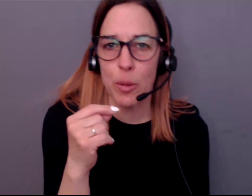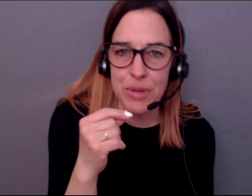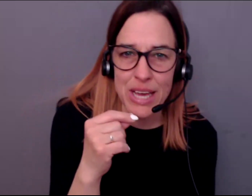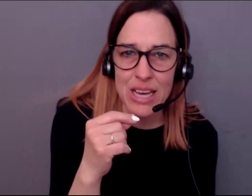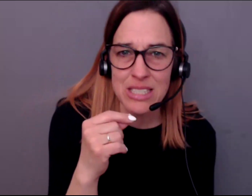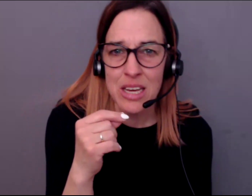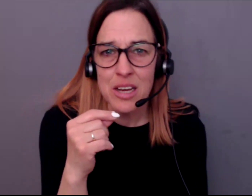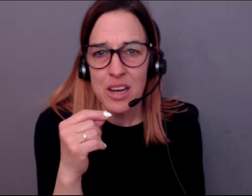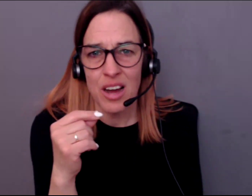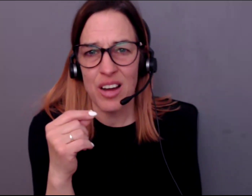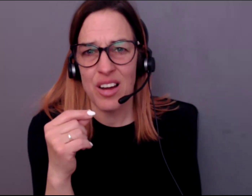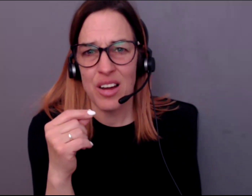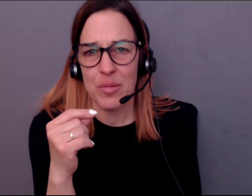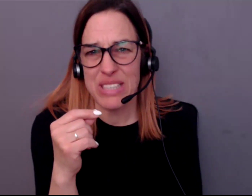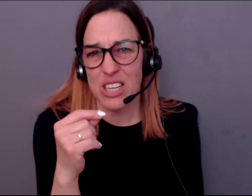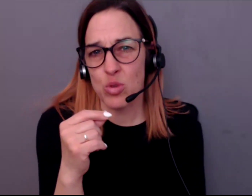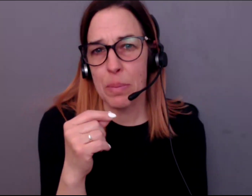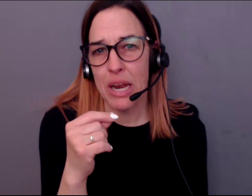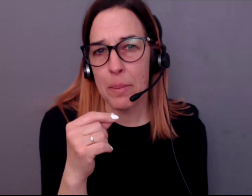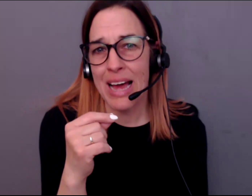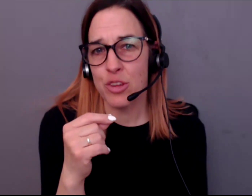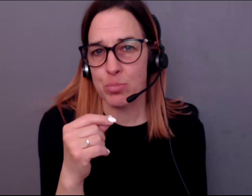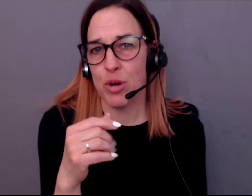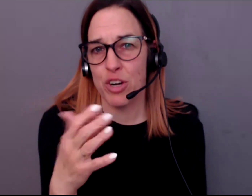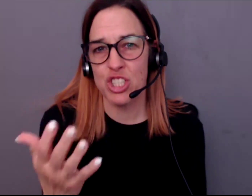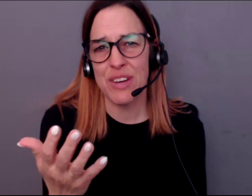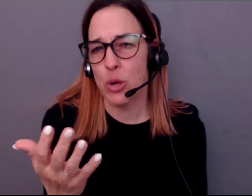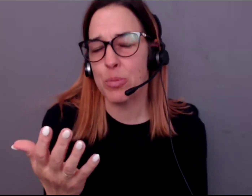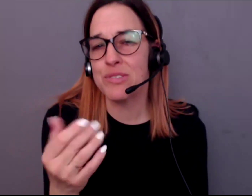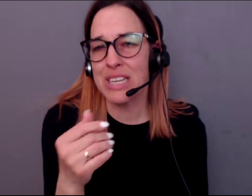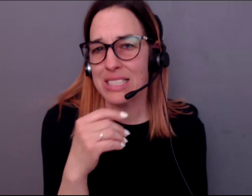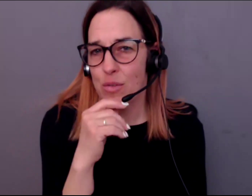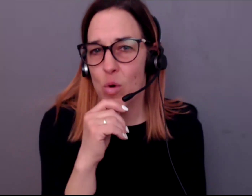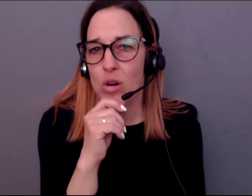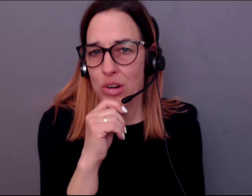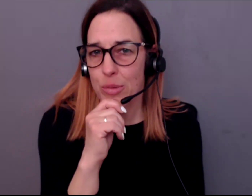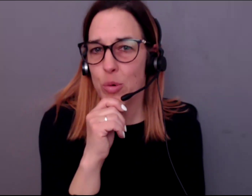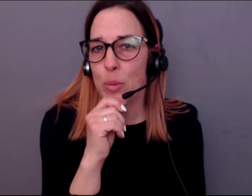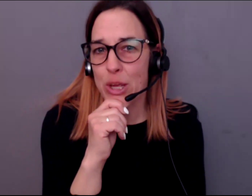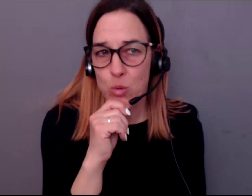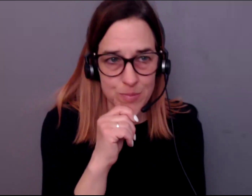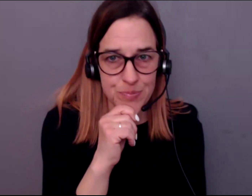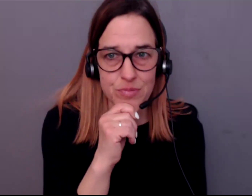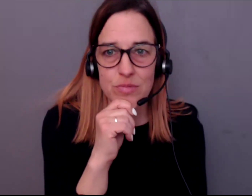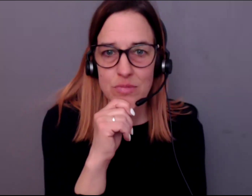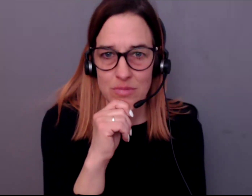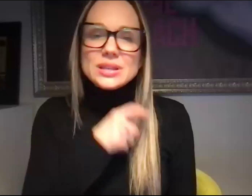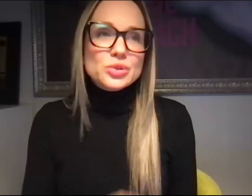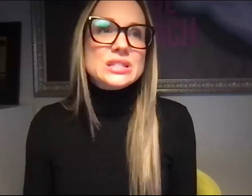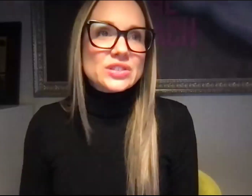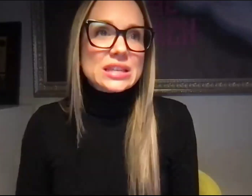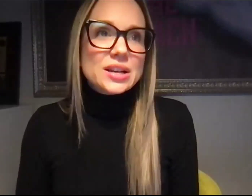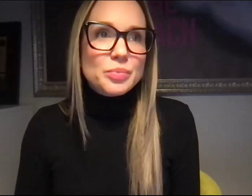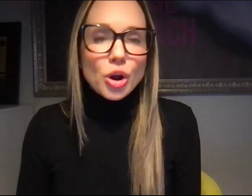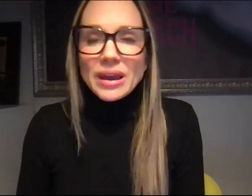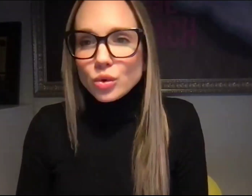ou une seule pièce? Parce que tout dépendamment de notre morphologie, fait que c'est un peu difficile à savoir pour le maillot.